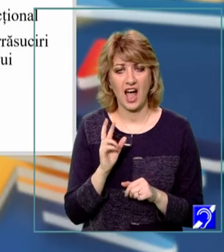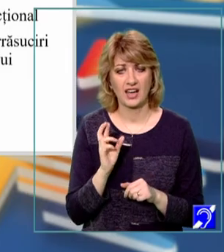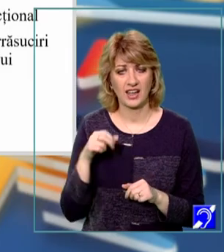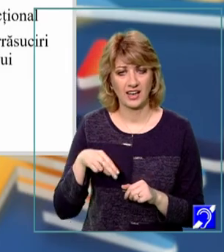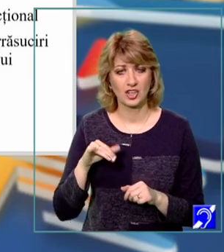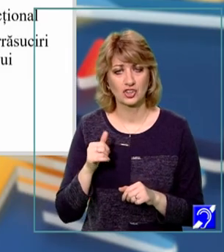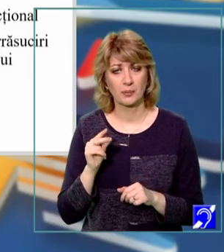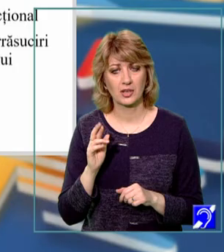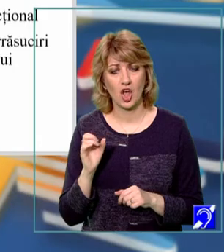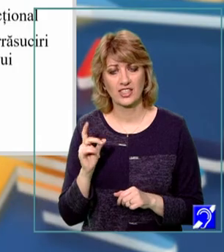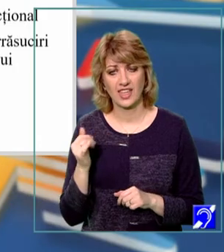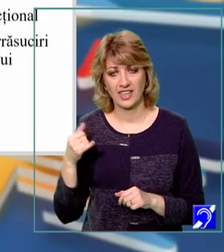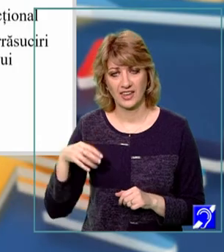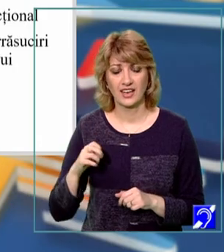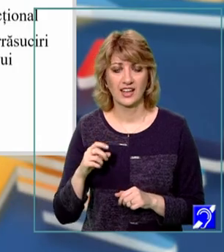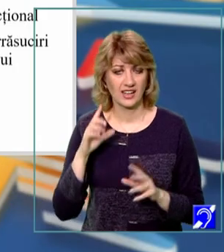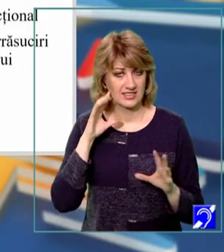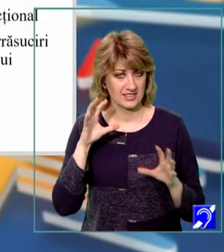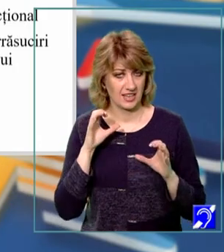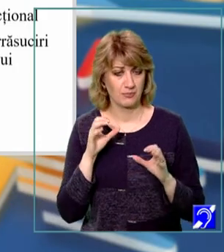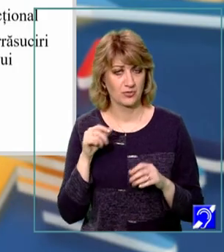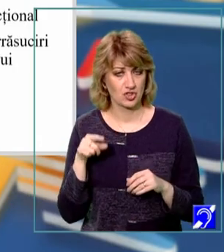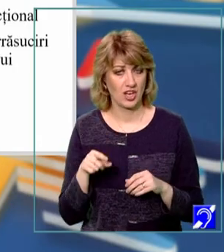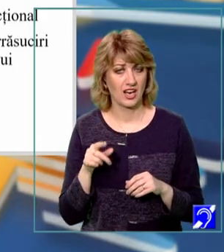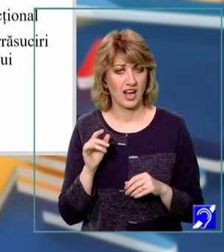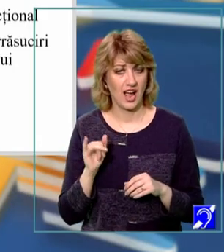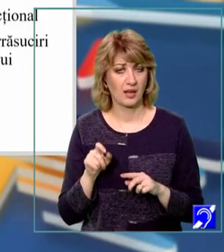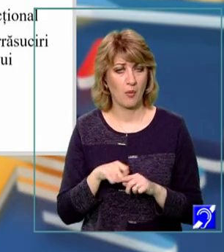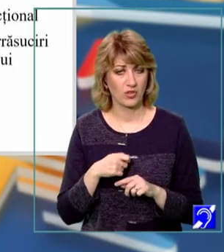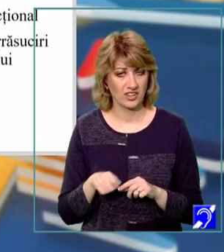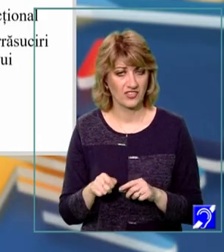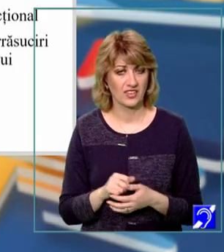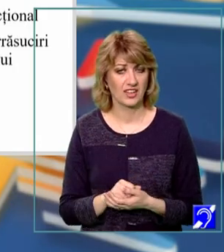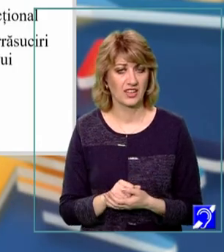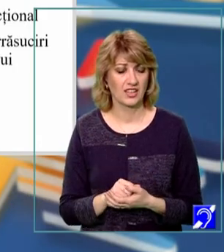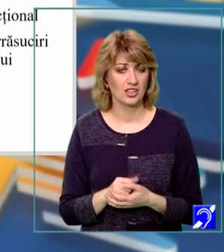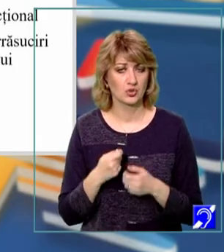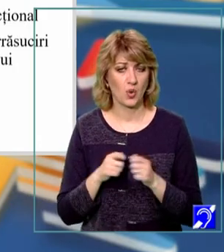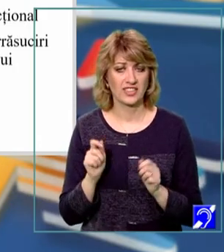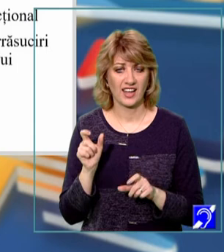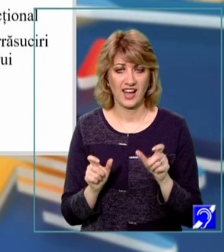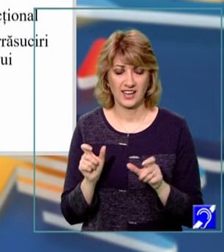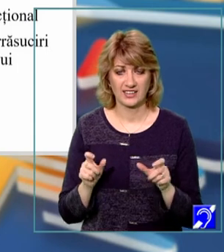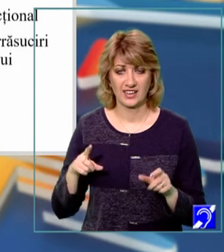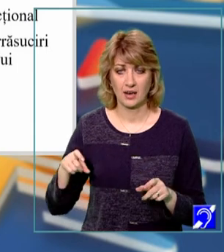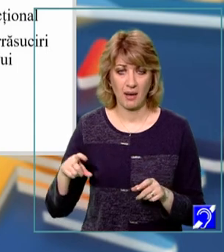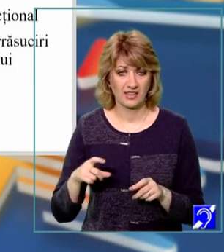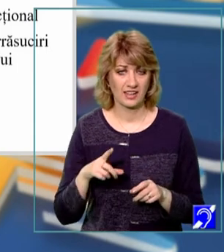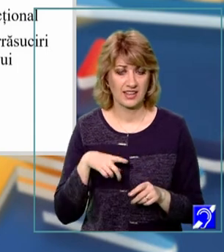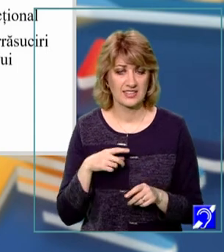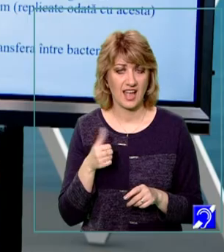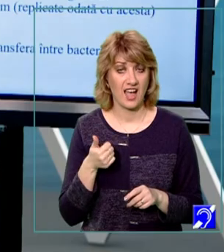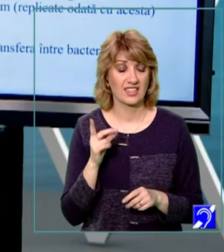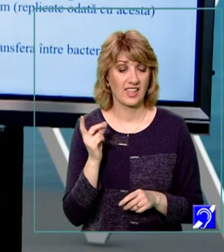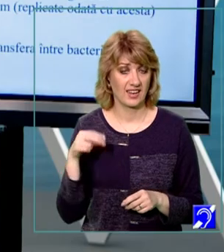proteine, dar reținem că cel care codifică toate caracterele bacteriene este